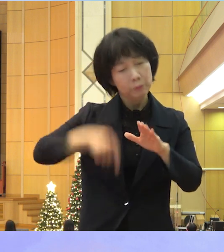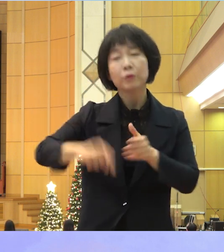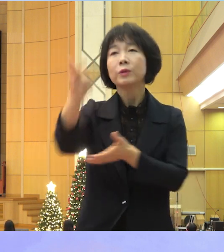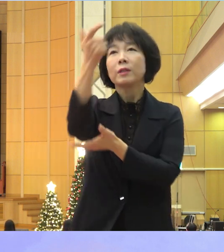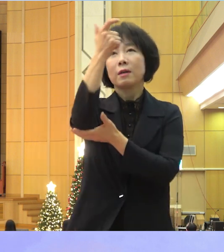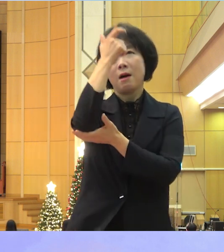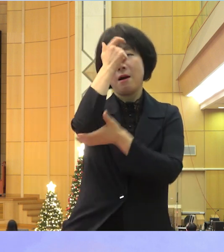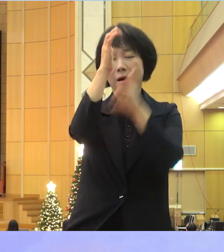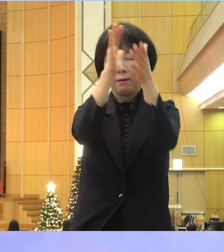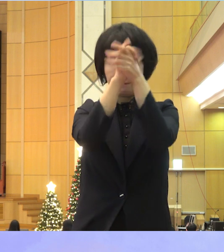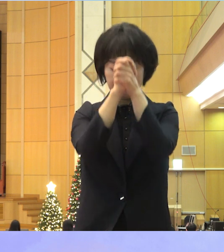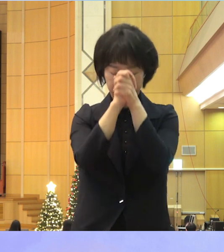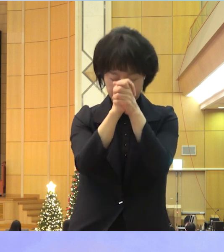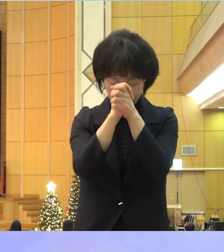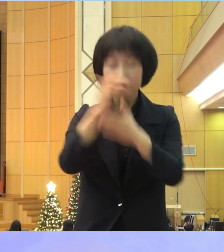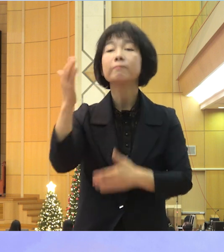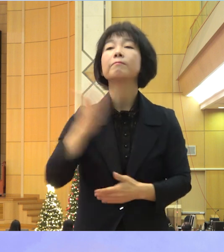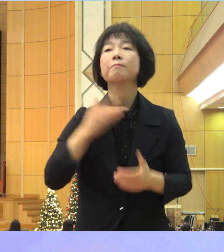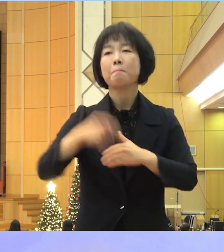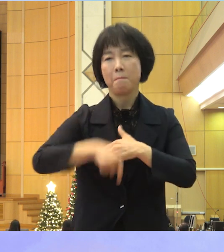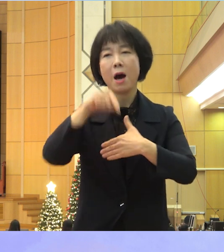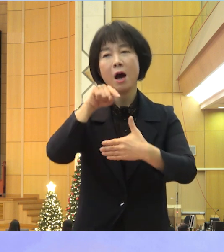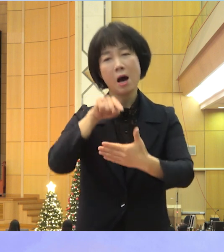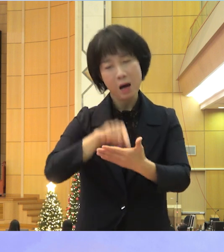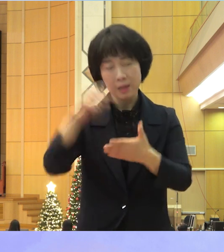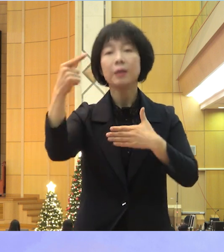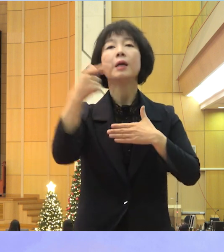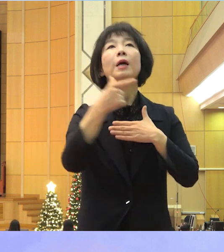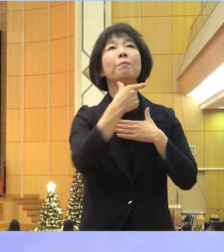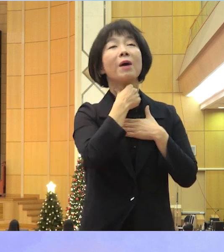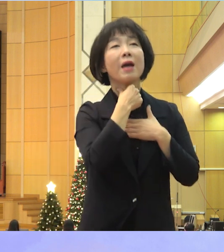영의 깊은 간구